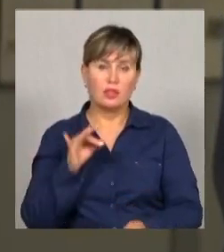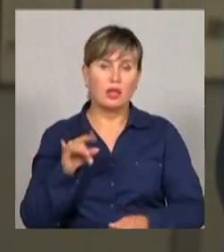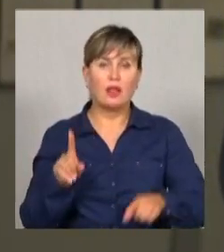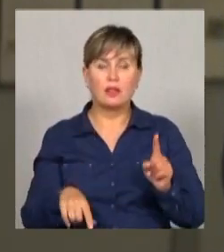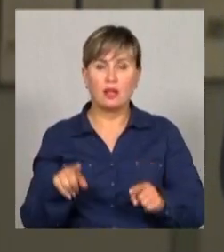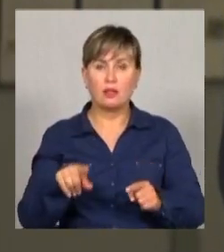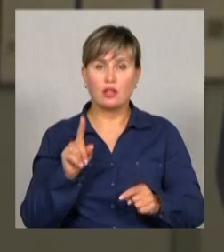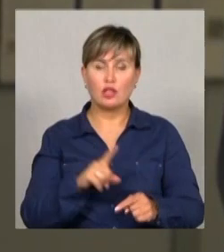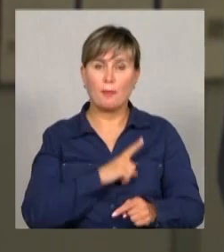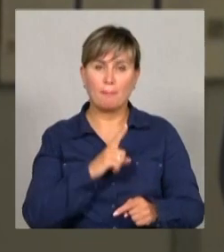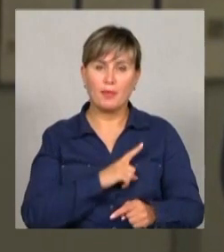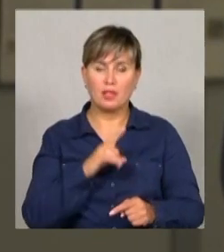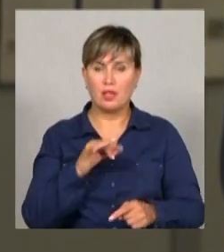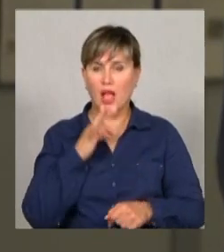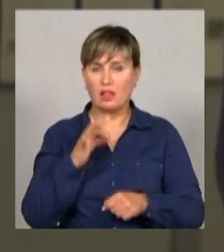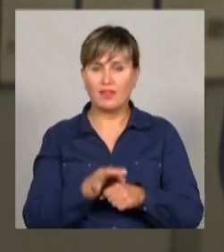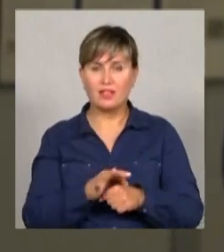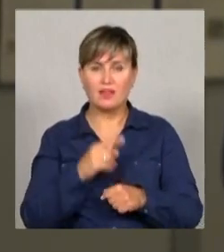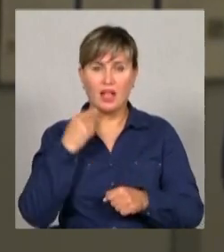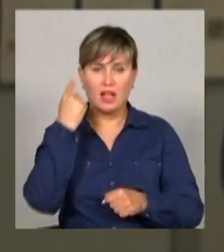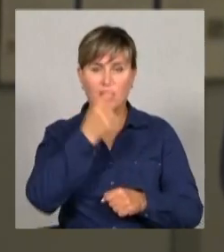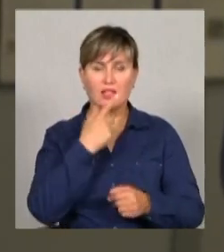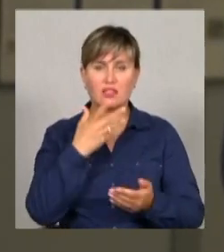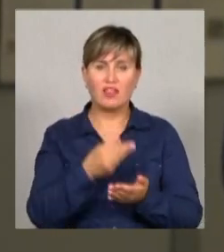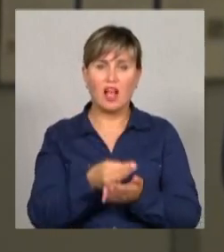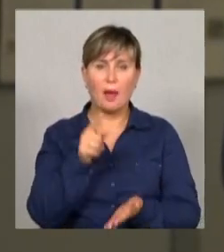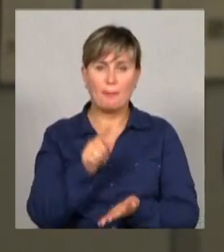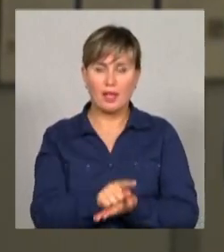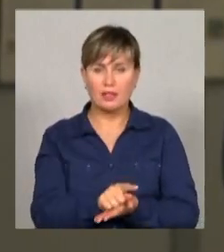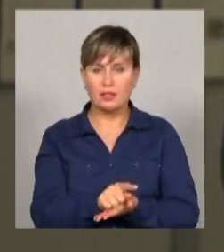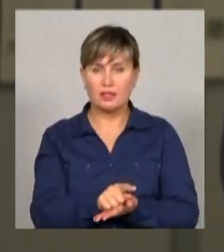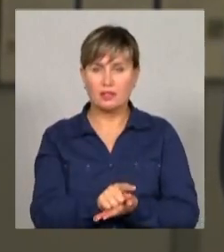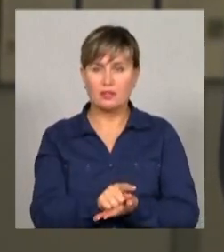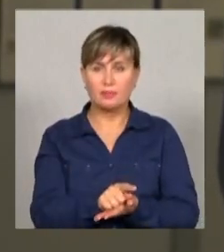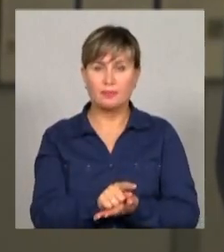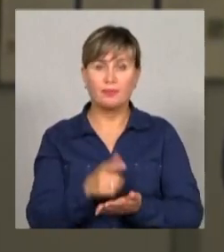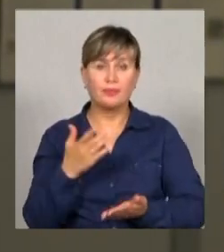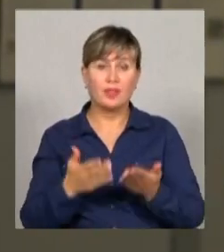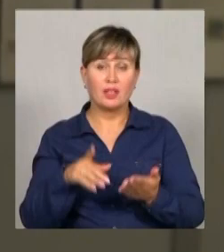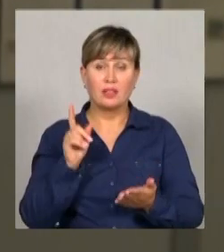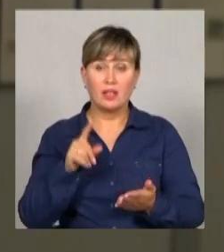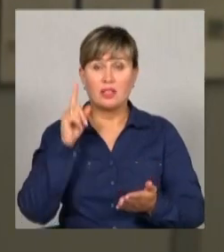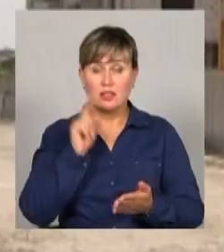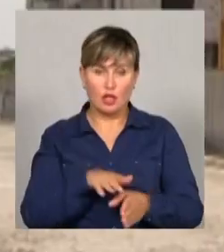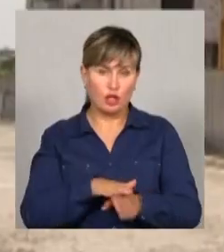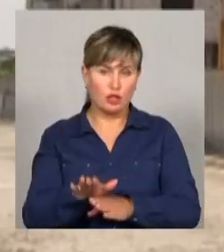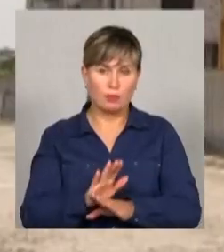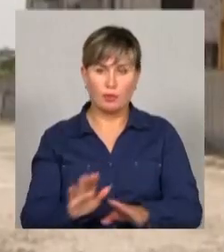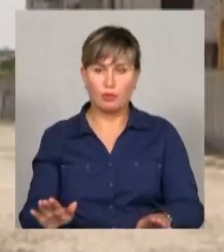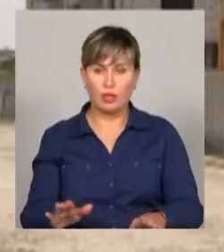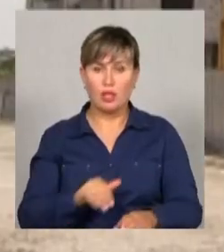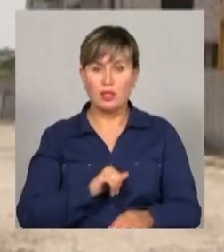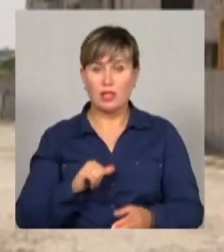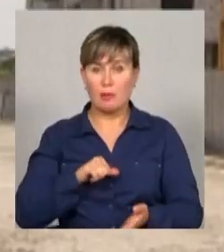даже и мастера, и ответственные лица, они своих обязанностей, если даже знают, но не соблюдают. Сами